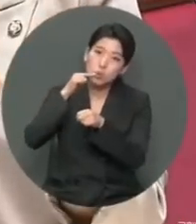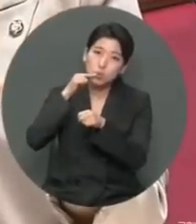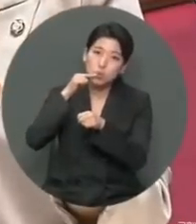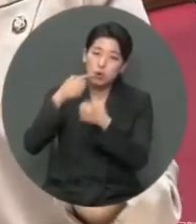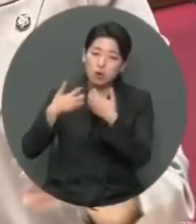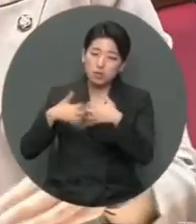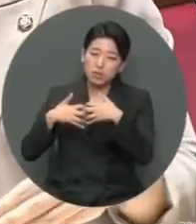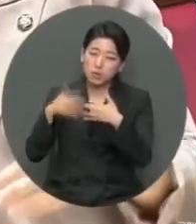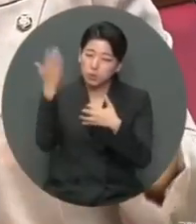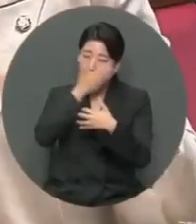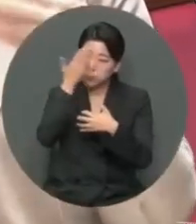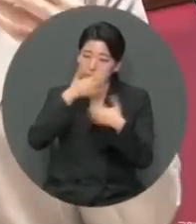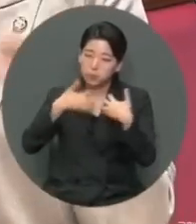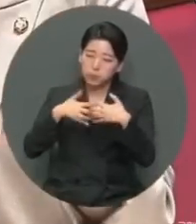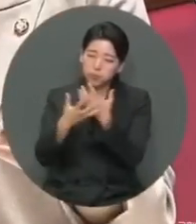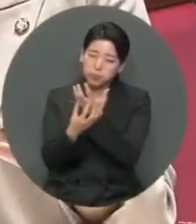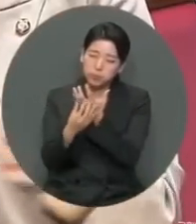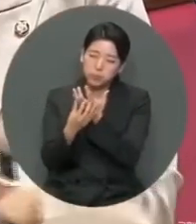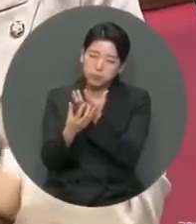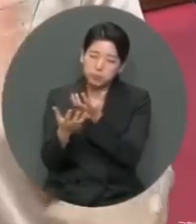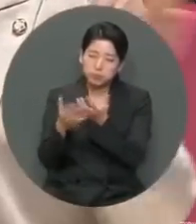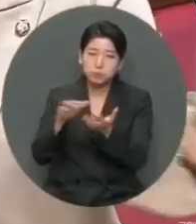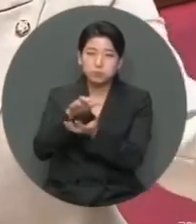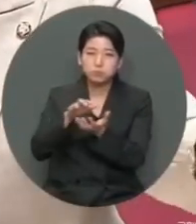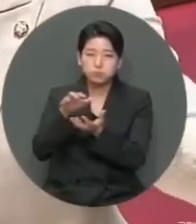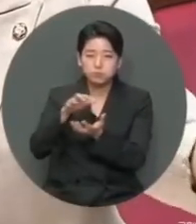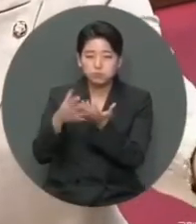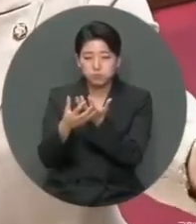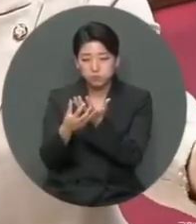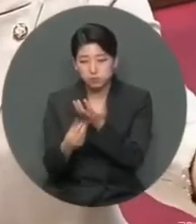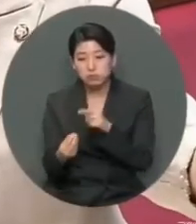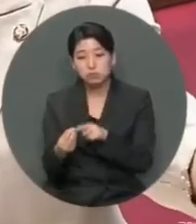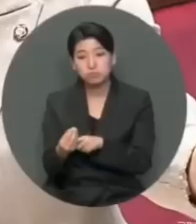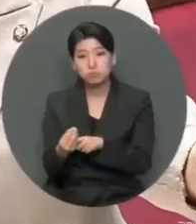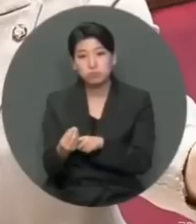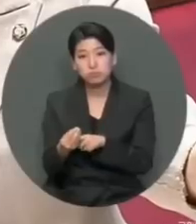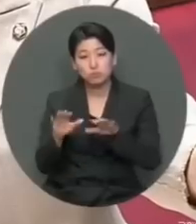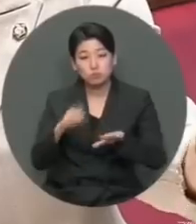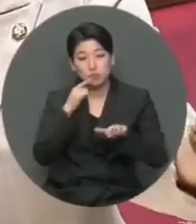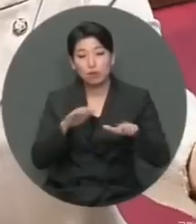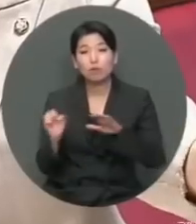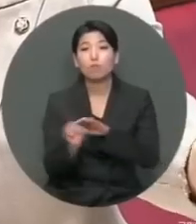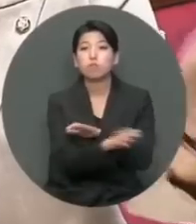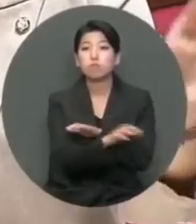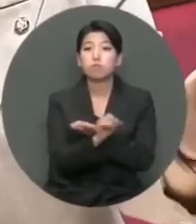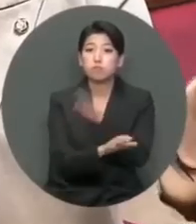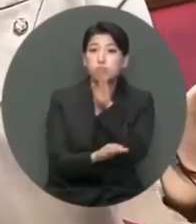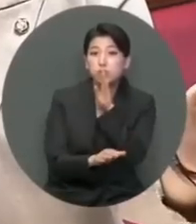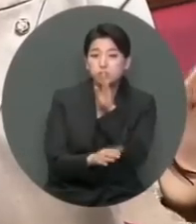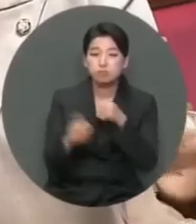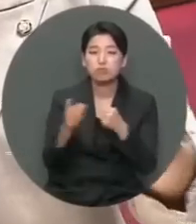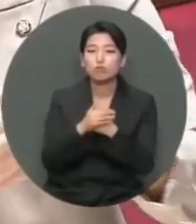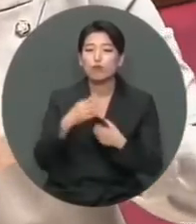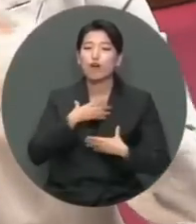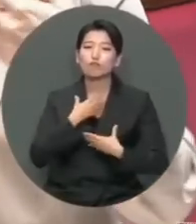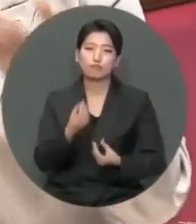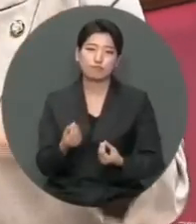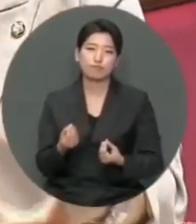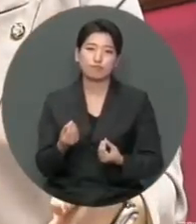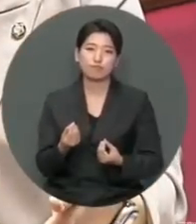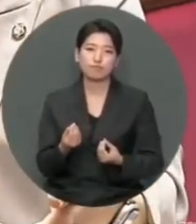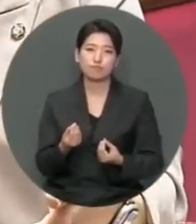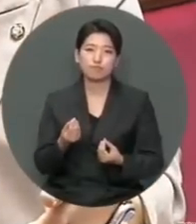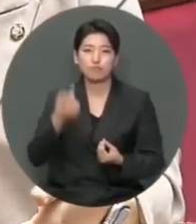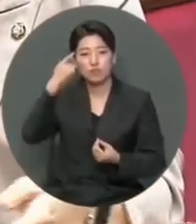처리수는 안전하다. 그러니 방류에도 문제없다. 이런 두 가지 주장을 하고 있잖아요. 네. 둘 다 일본 정부 입장에서는